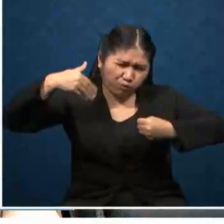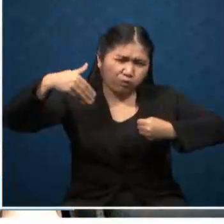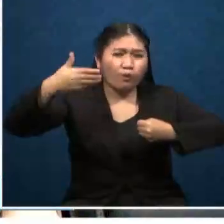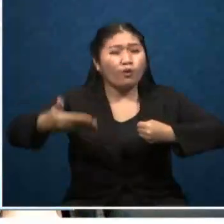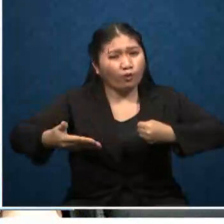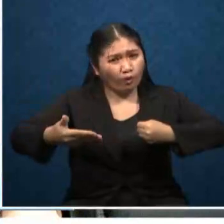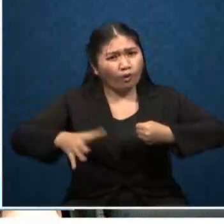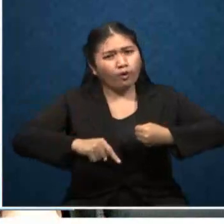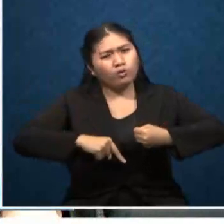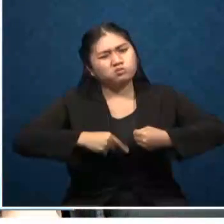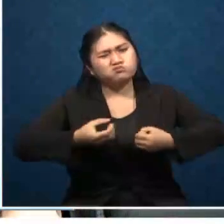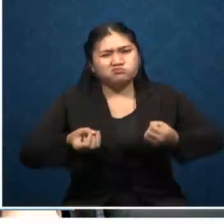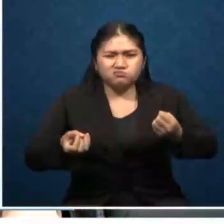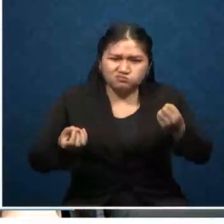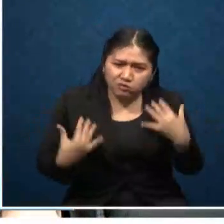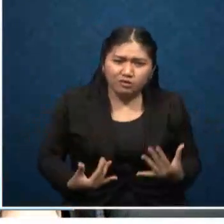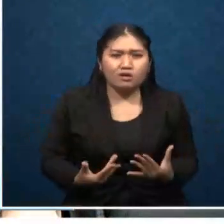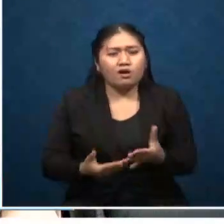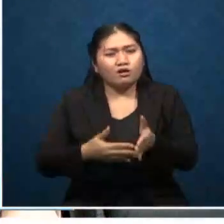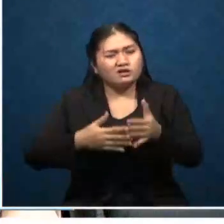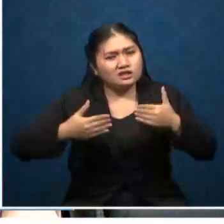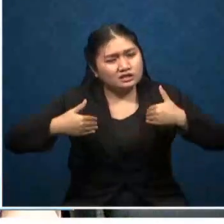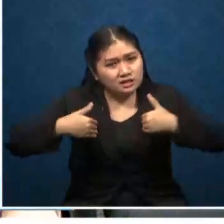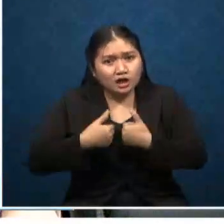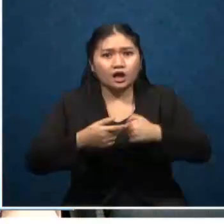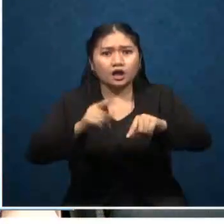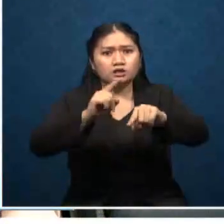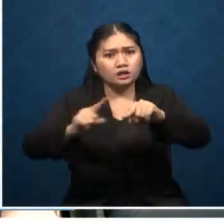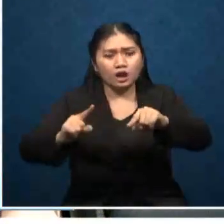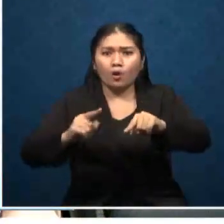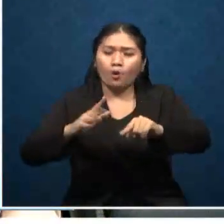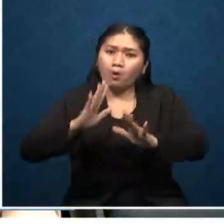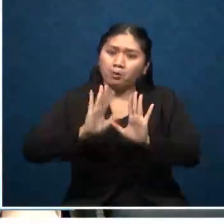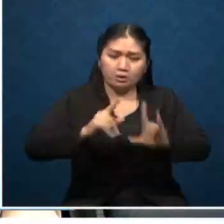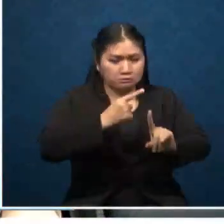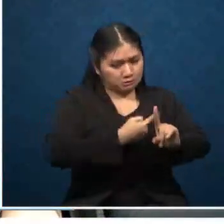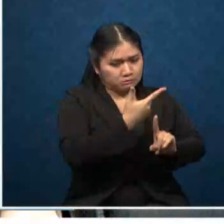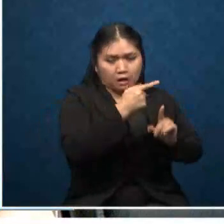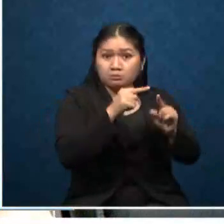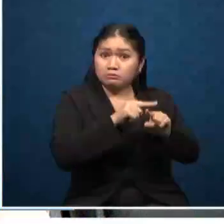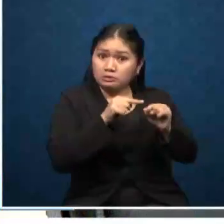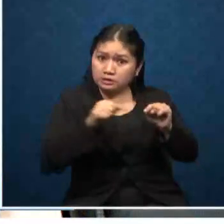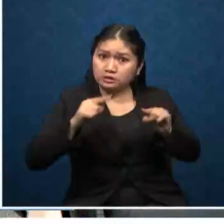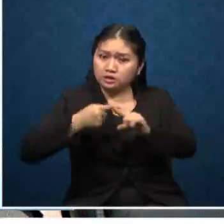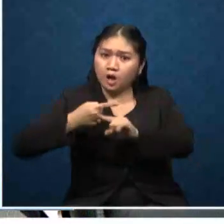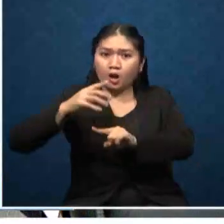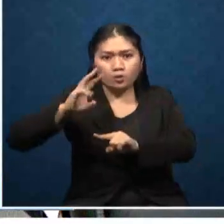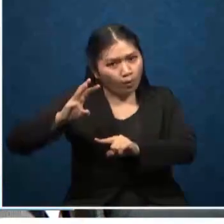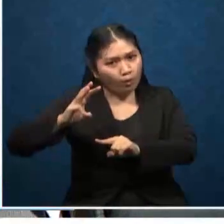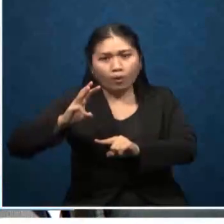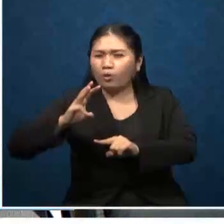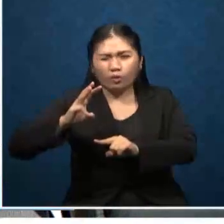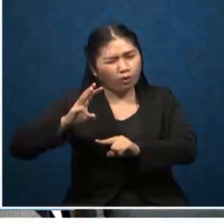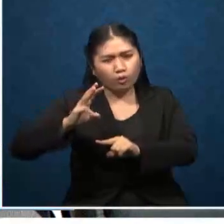เพราวะความล้าที่มีตัเลขสิทธิที่กทำมาไ้ 3 เดือน หอ 6 เดือนผมเคยมีข้มูลใครศึษาใเรื่นี้